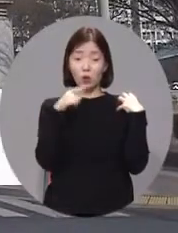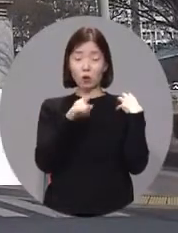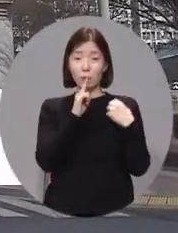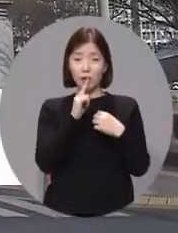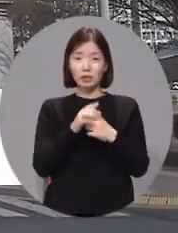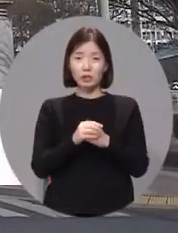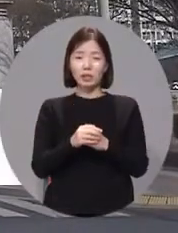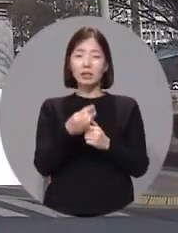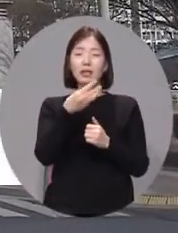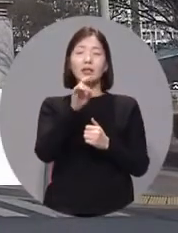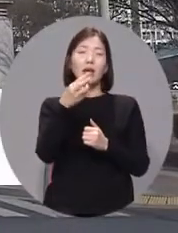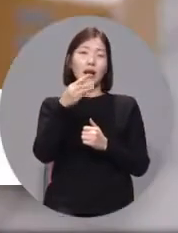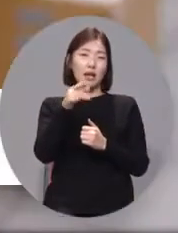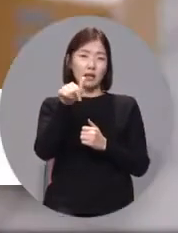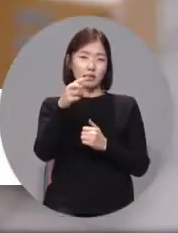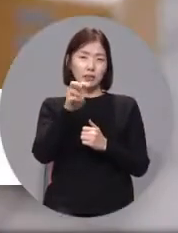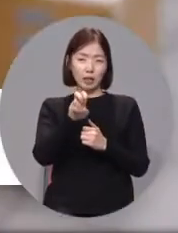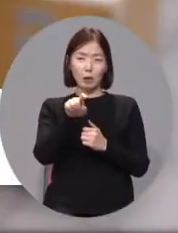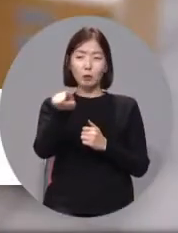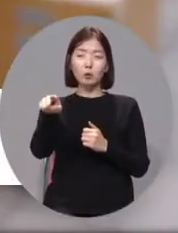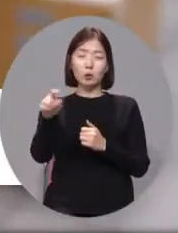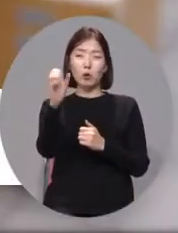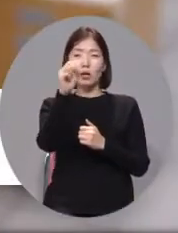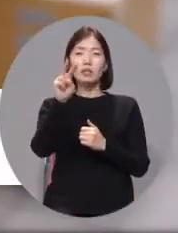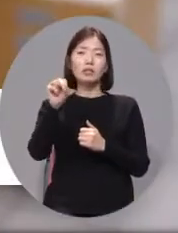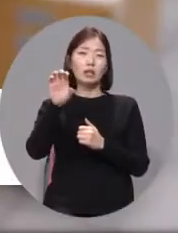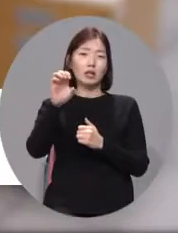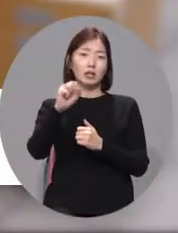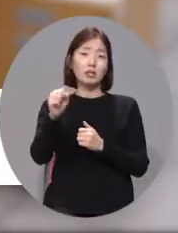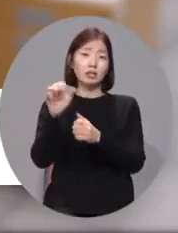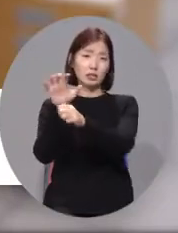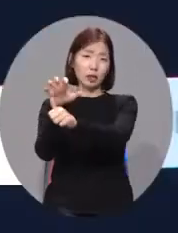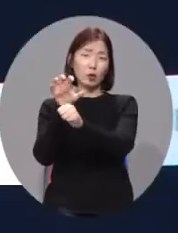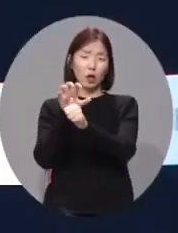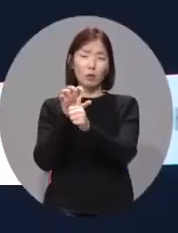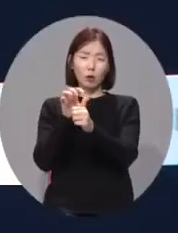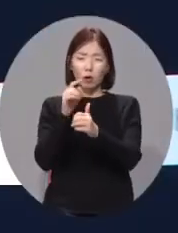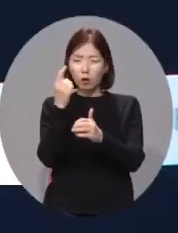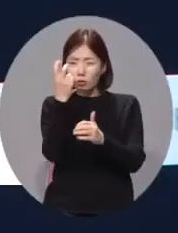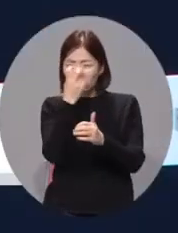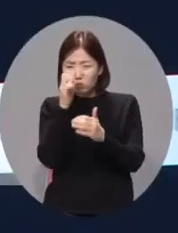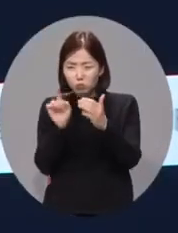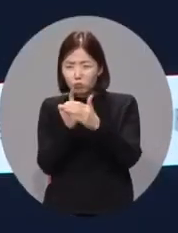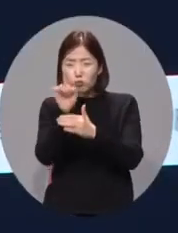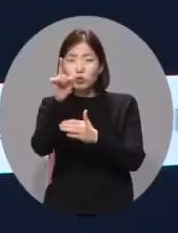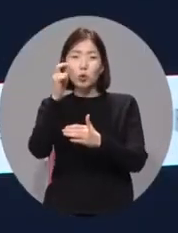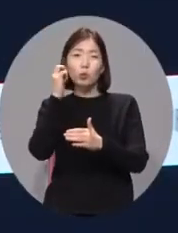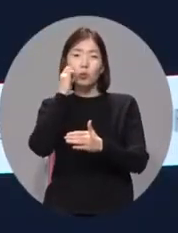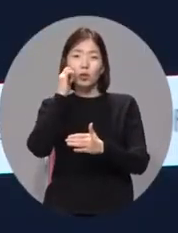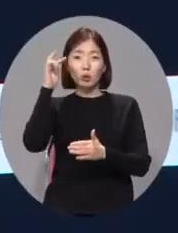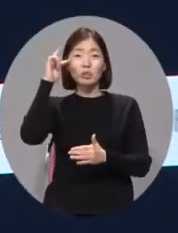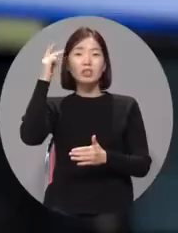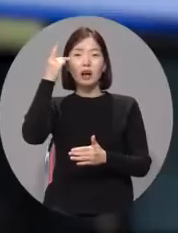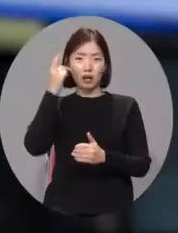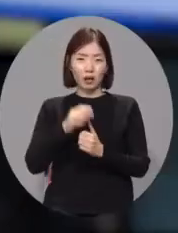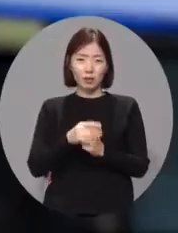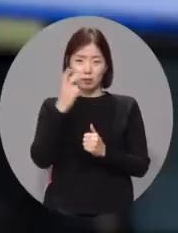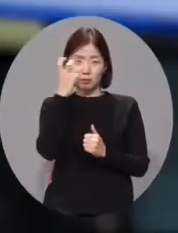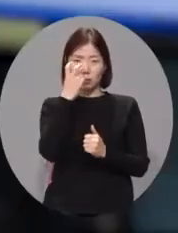사이버범죄수사대는 텔레그램 등 해외 기반 SNS를 활용하면 추적을 피할 수 있다는 건 착각이라며